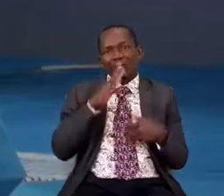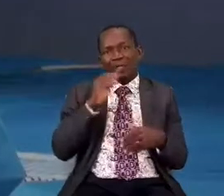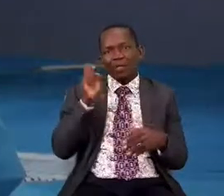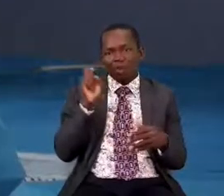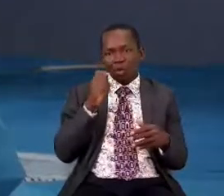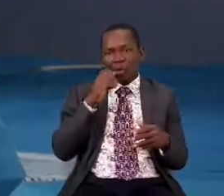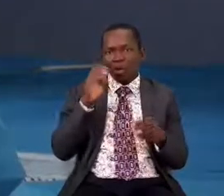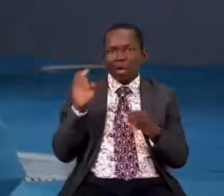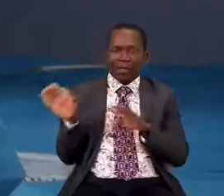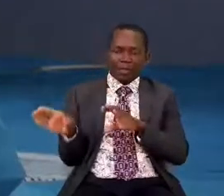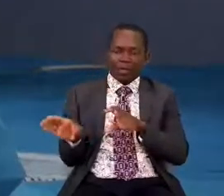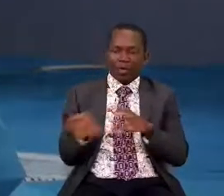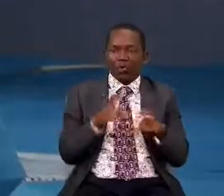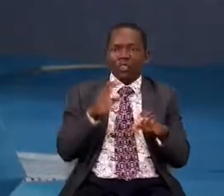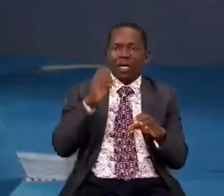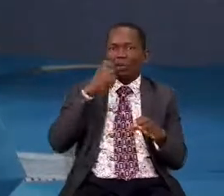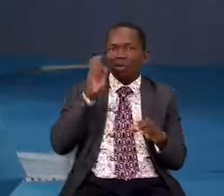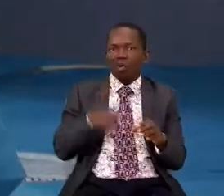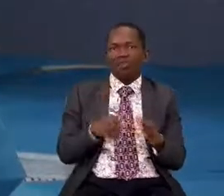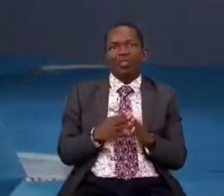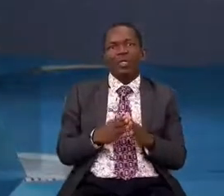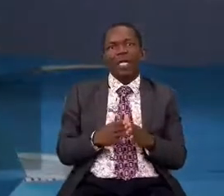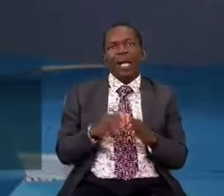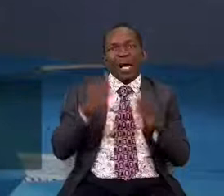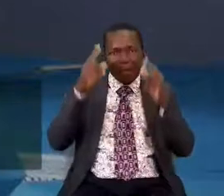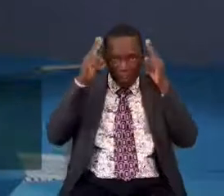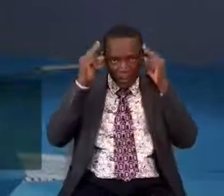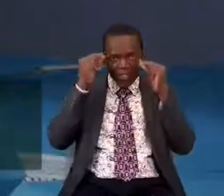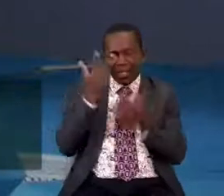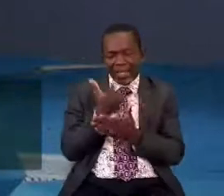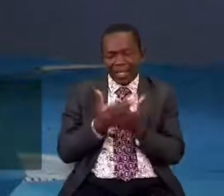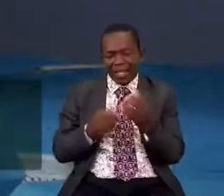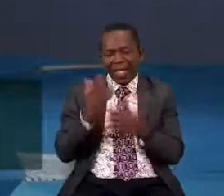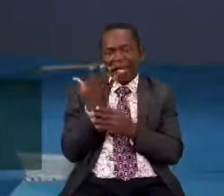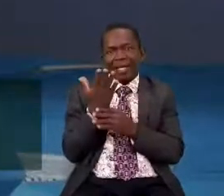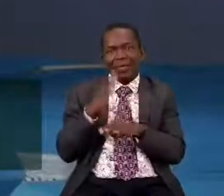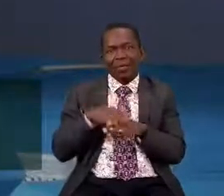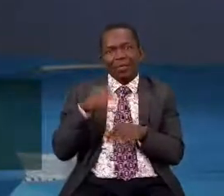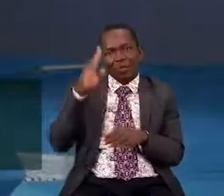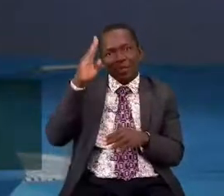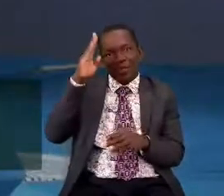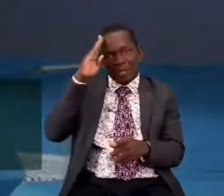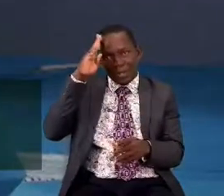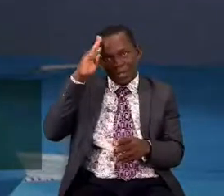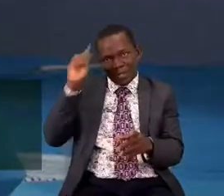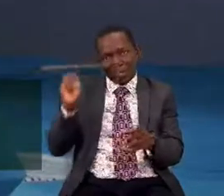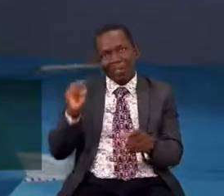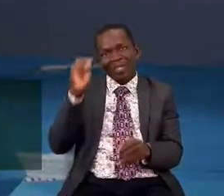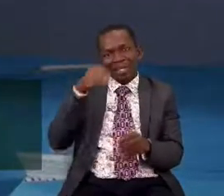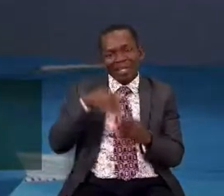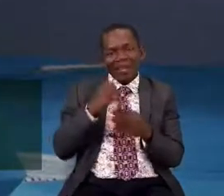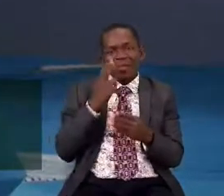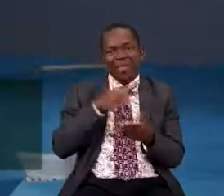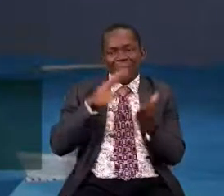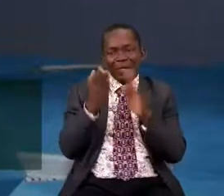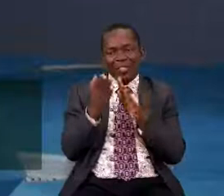pressés. Dépêche-toi, lève-toi. On est là, dans le désert, depuis 40 ans, et maintenant il est temps